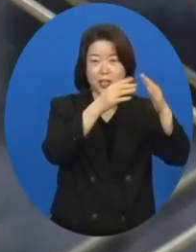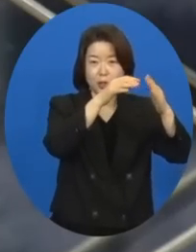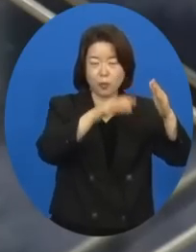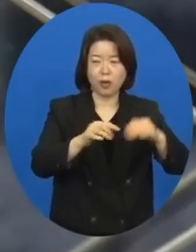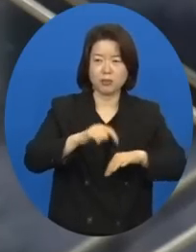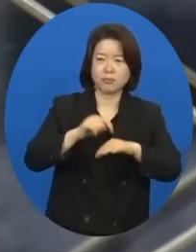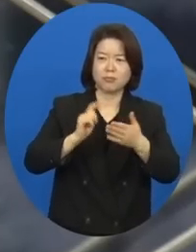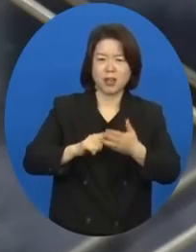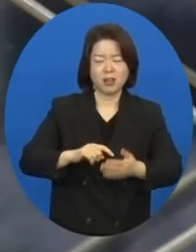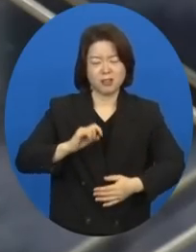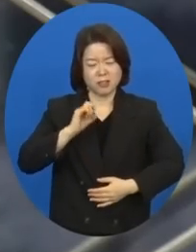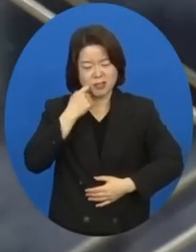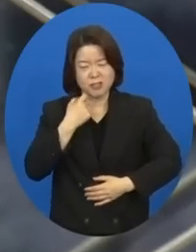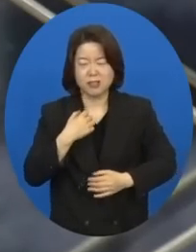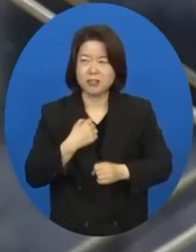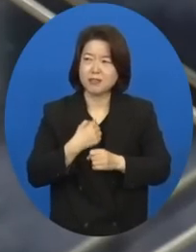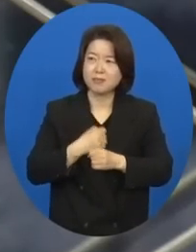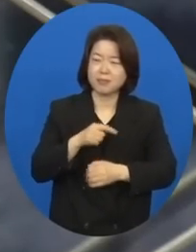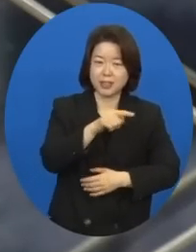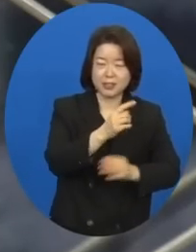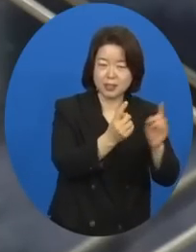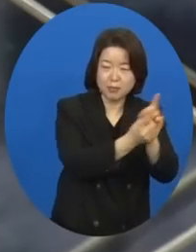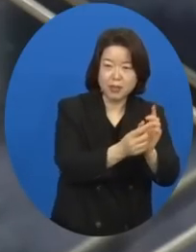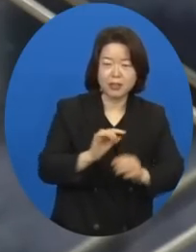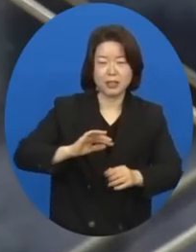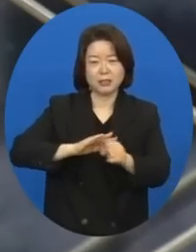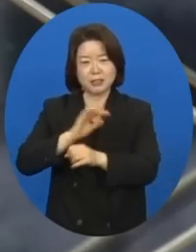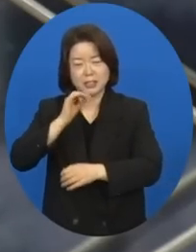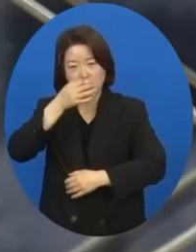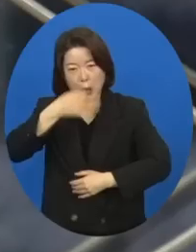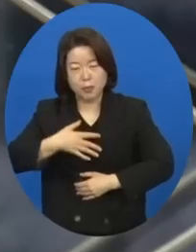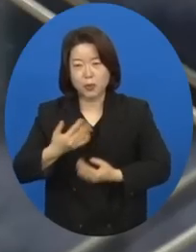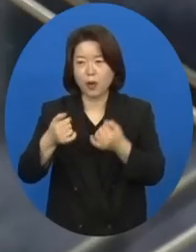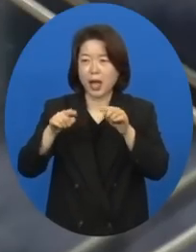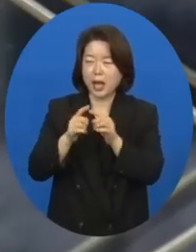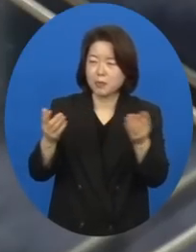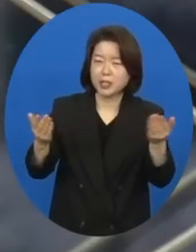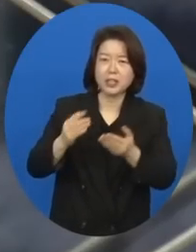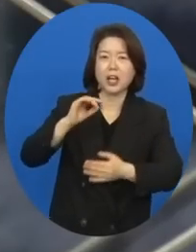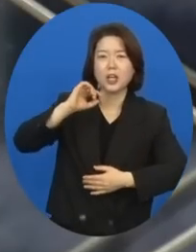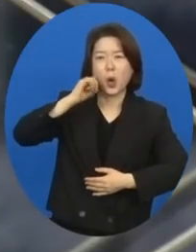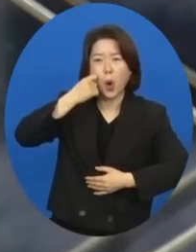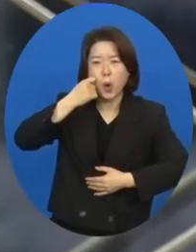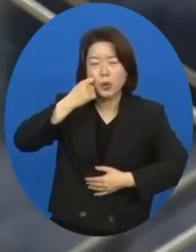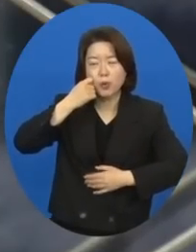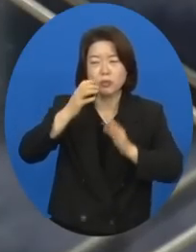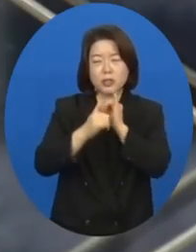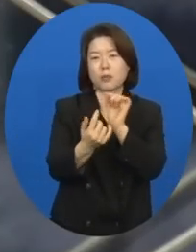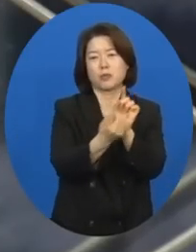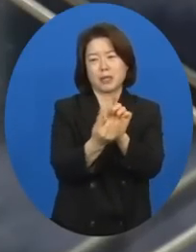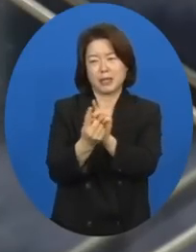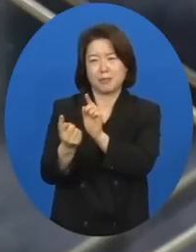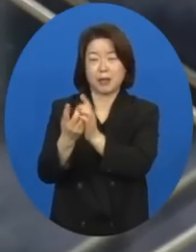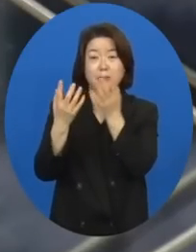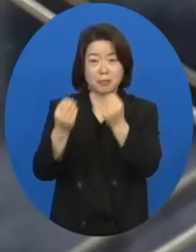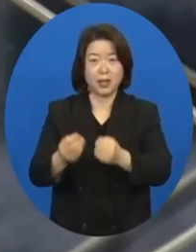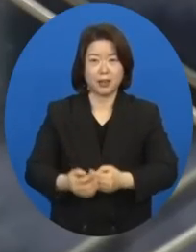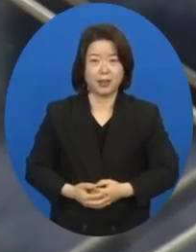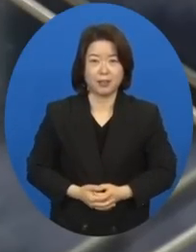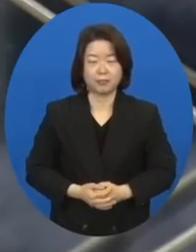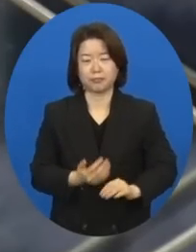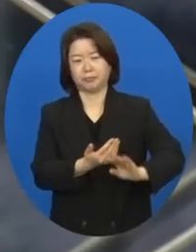어렵게 하는 사람도 만나고 또 사랑이 힘들고 함께 사역하기 힘든 사람도 만나게 되는 것이죠.